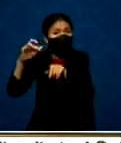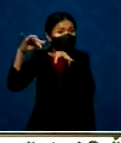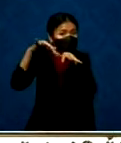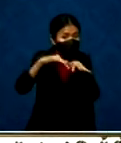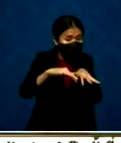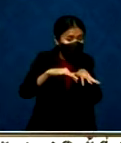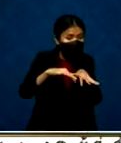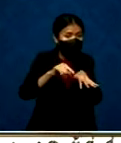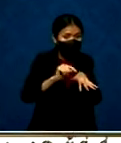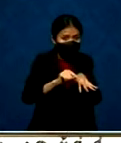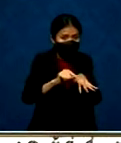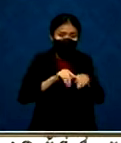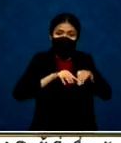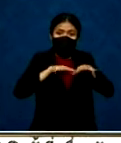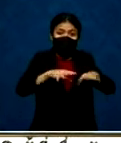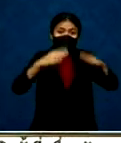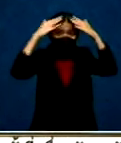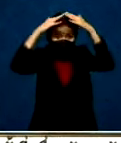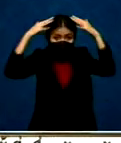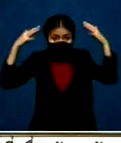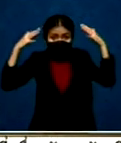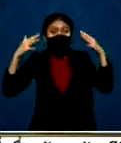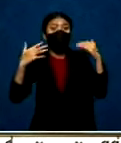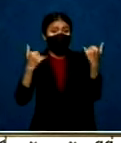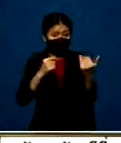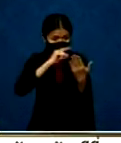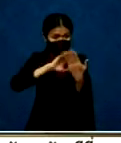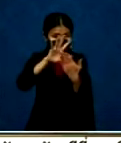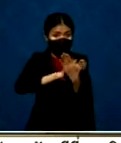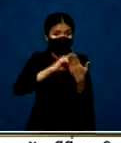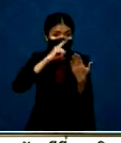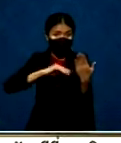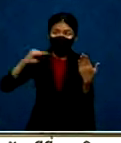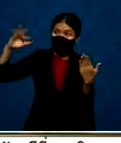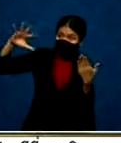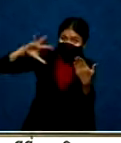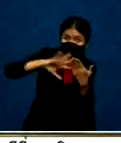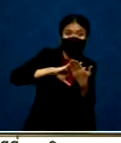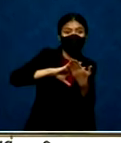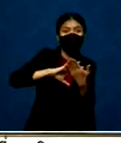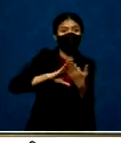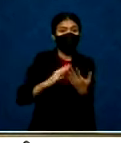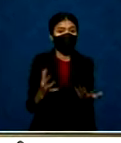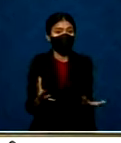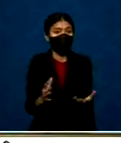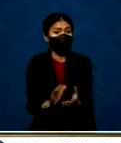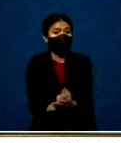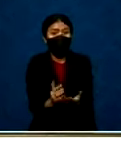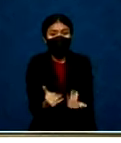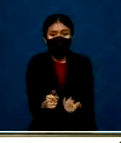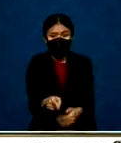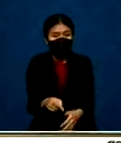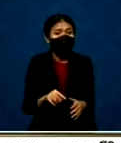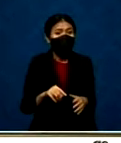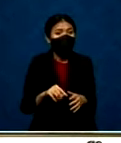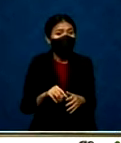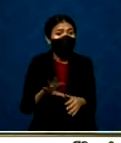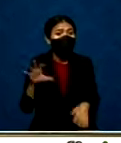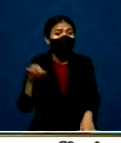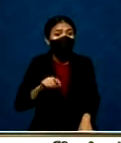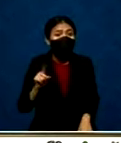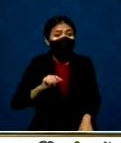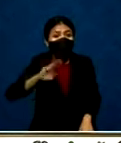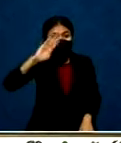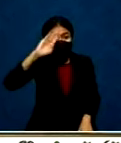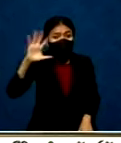ไทยเมื่อมีการอุบัติใหม่เกิดขึ้นและระบาดไปทั่วประเทศก็แสดงว่ามันมีการนำเข้าสัตว์โดยผ่านไ